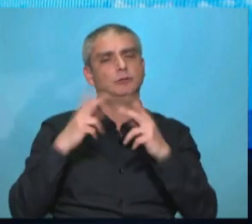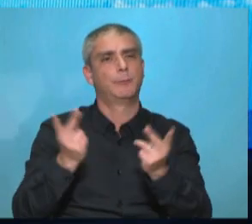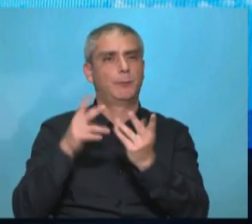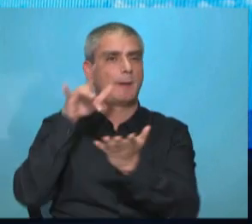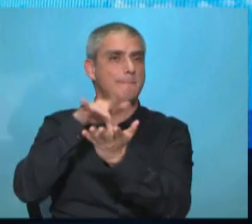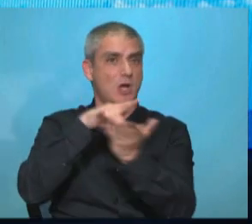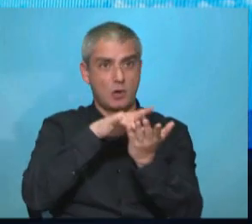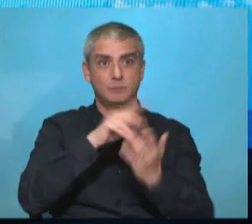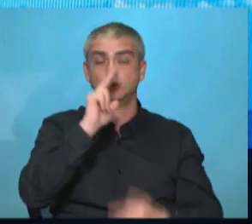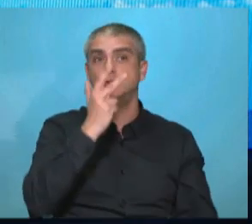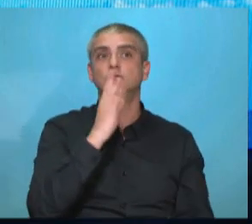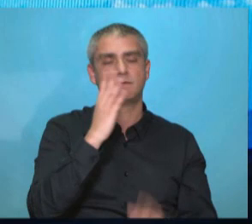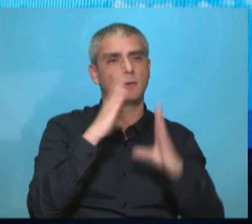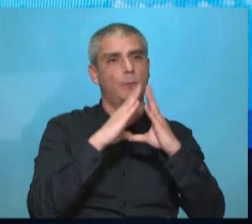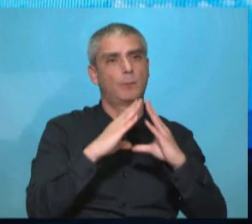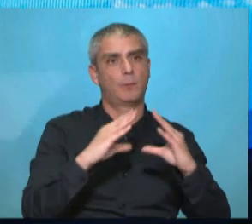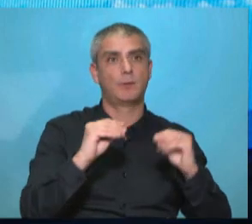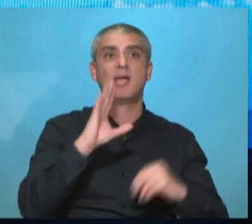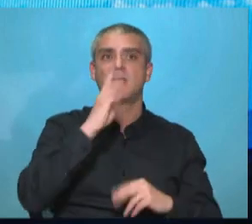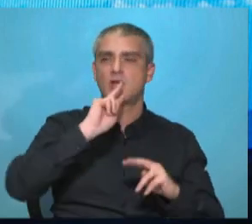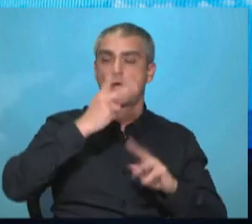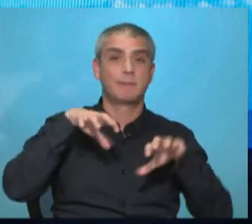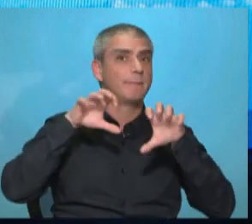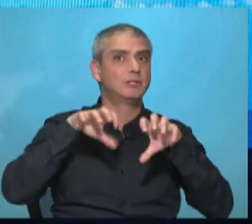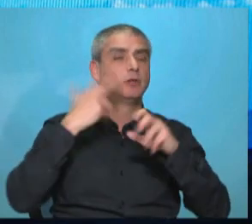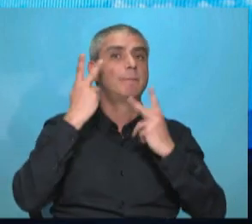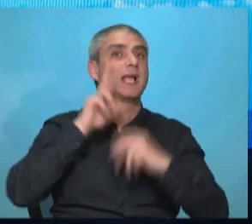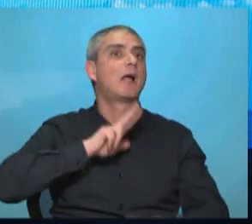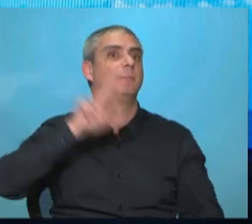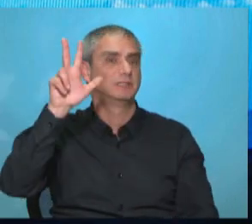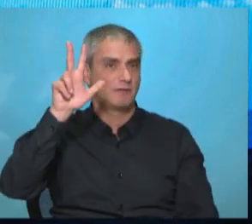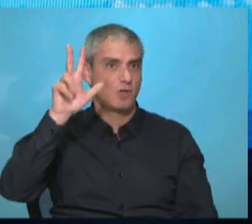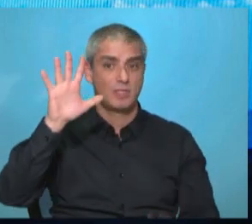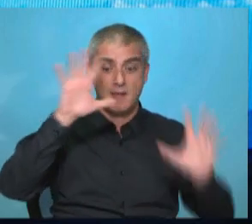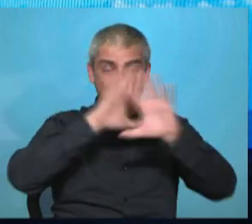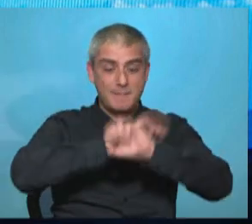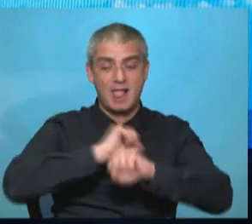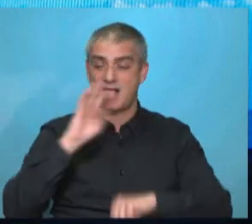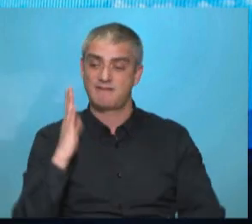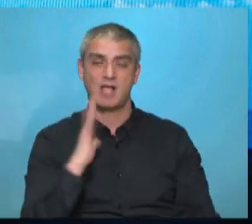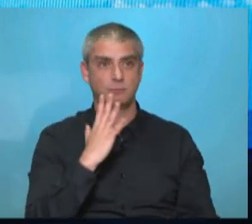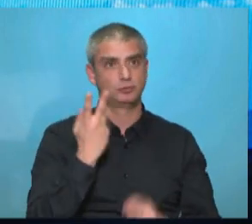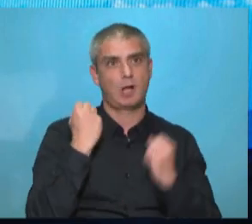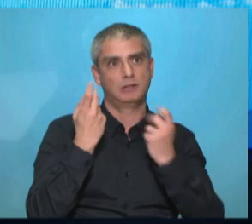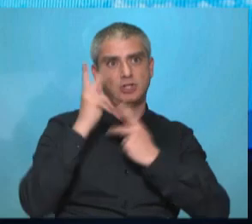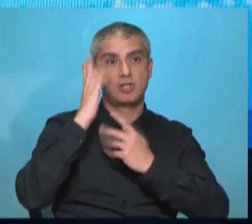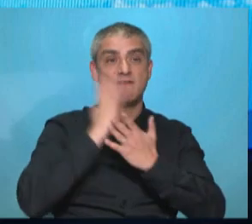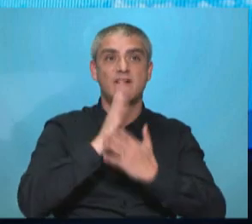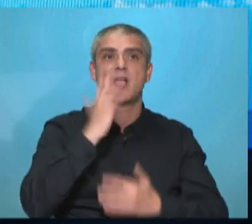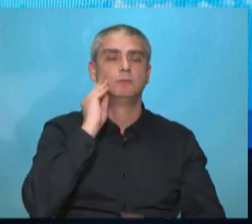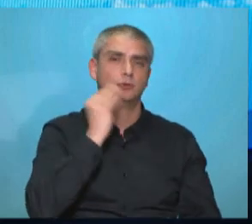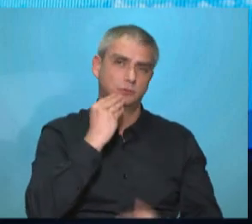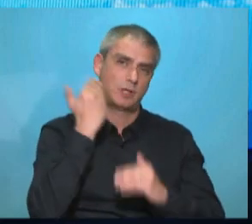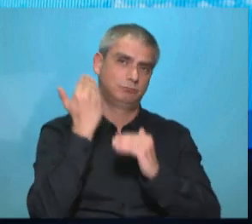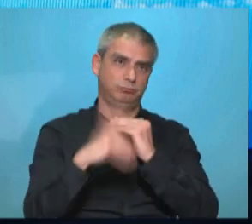שלישי, רביעי, רגיעה, רביעי, יתחיל שוב פעם גשם בעיקר בצפון. בלילה בין רביעי לחמישי הוא יתחזק, אבל כבר בחמישי בצהריים הוא